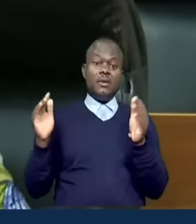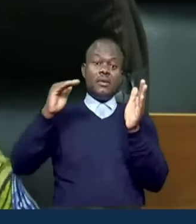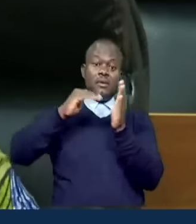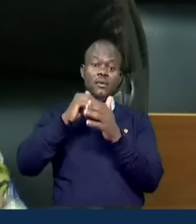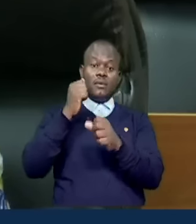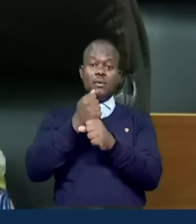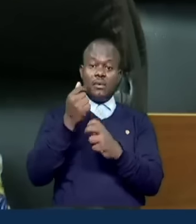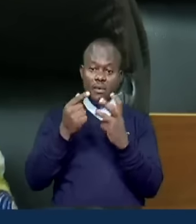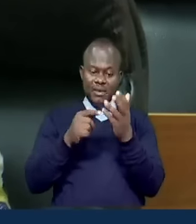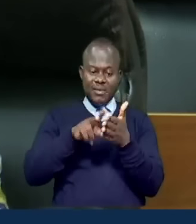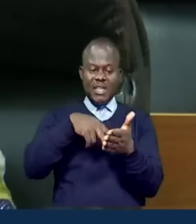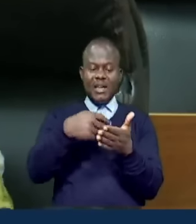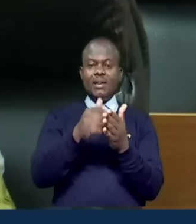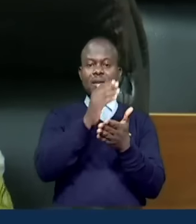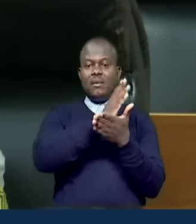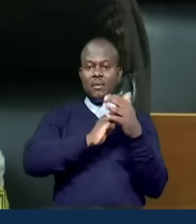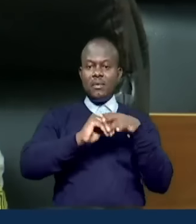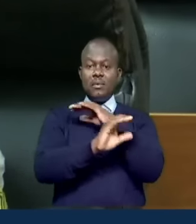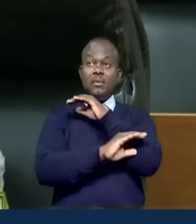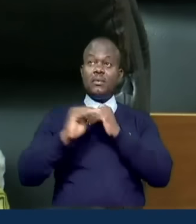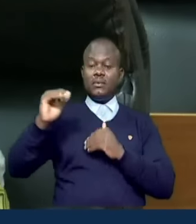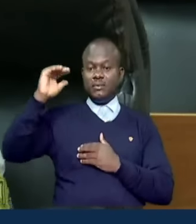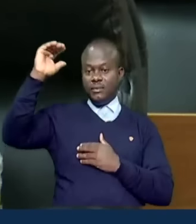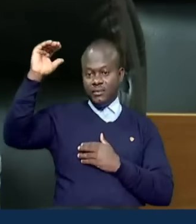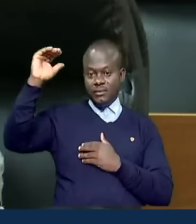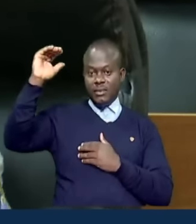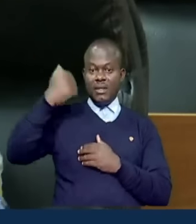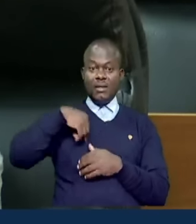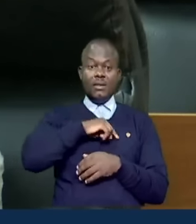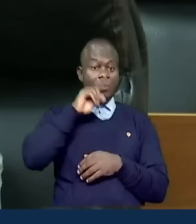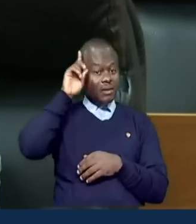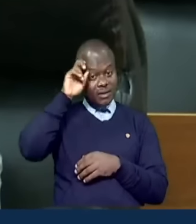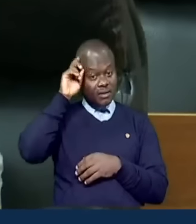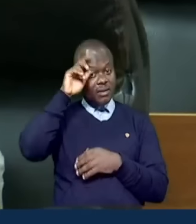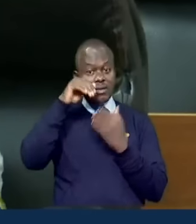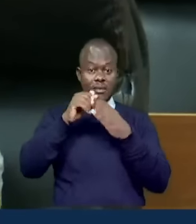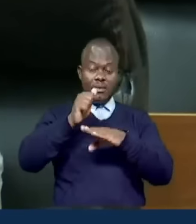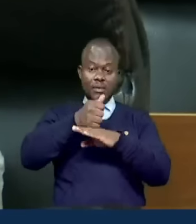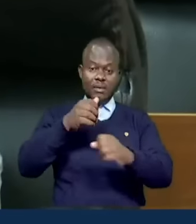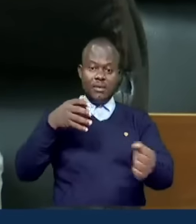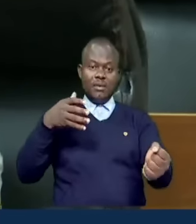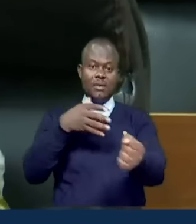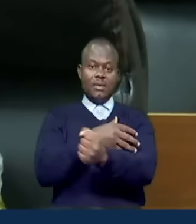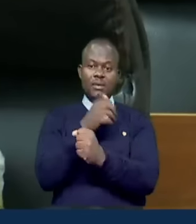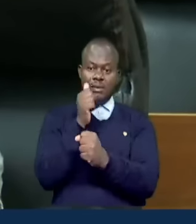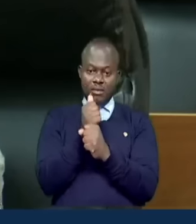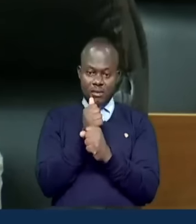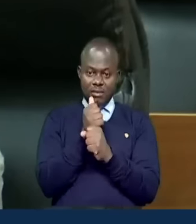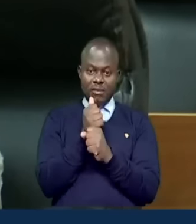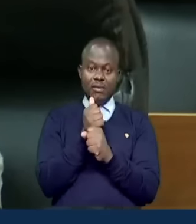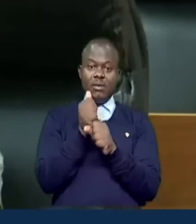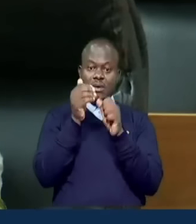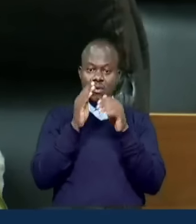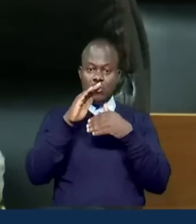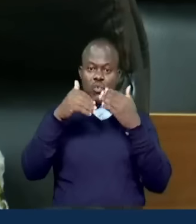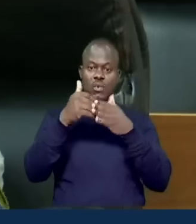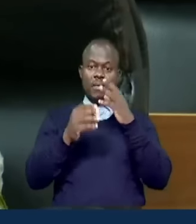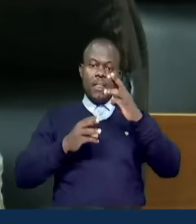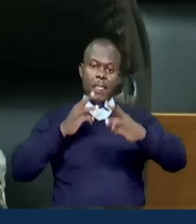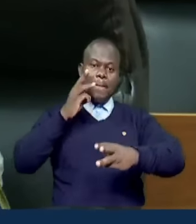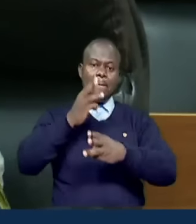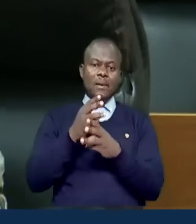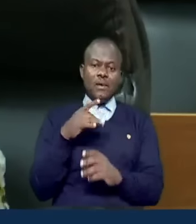ibintu byananiye bamwe no mu bihugu bikomeye. Nge ngo navuga ngo dushyiremo imbaraga tubikore umuntu wese ku isi